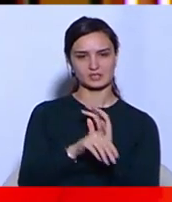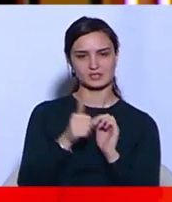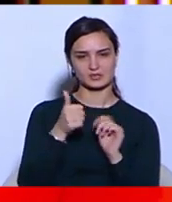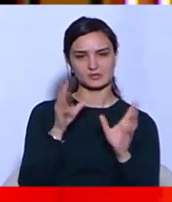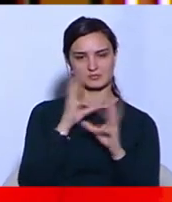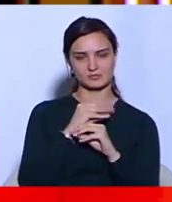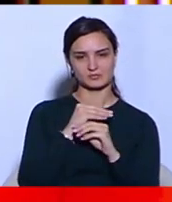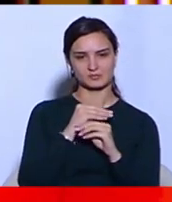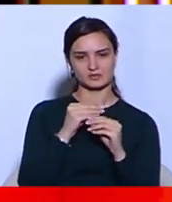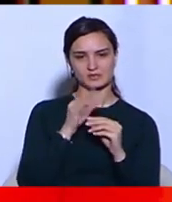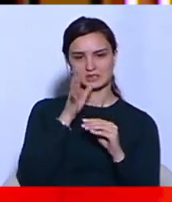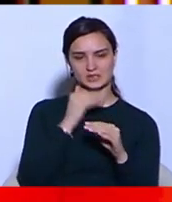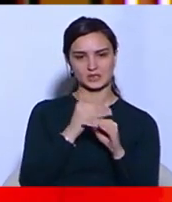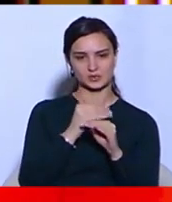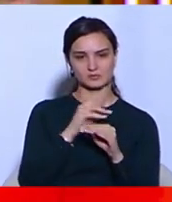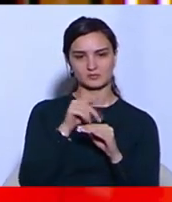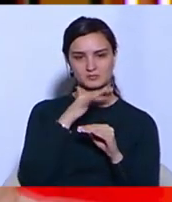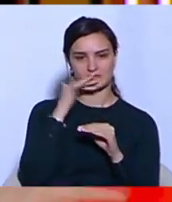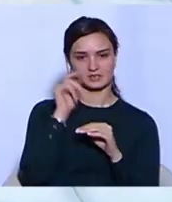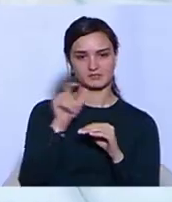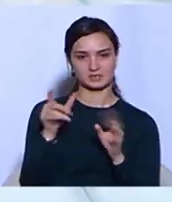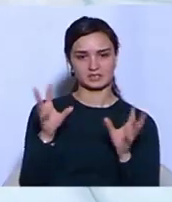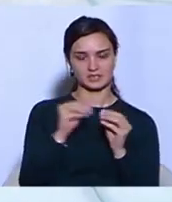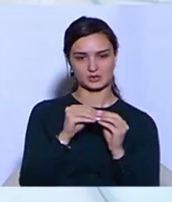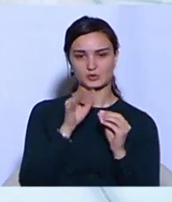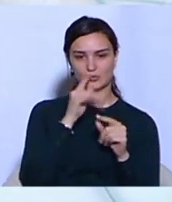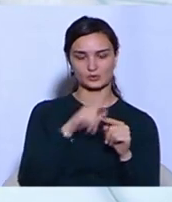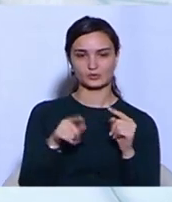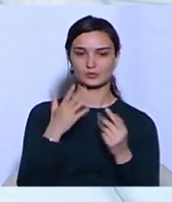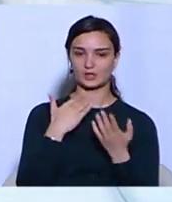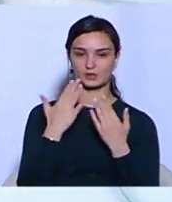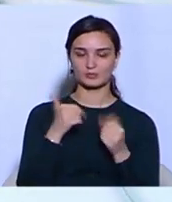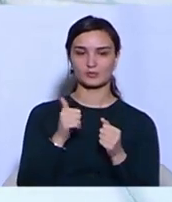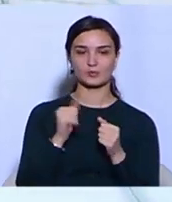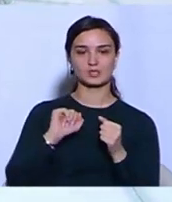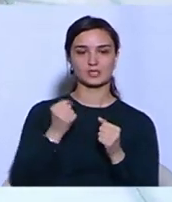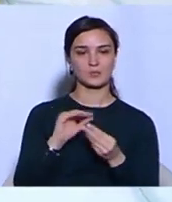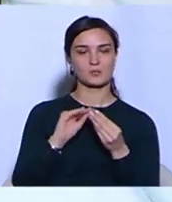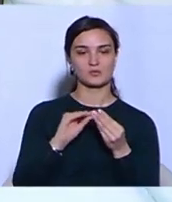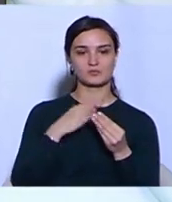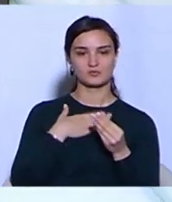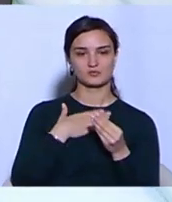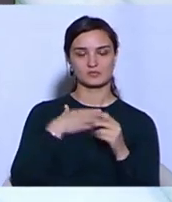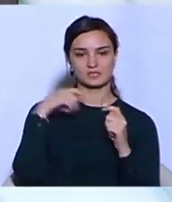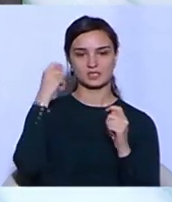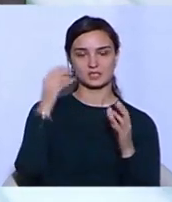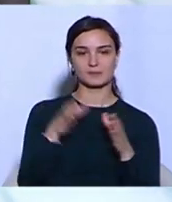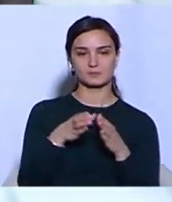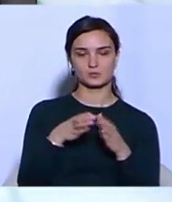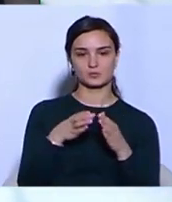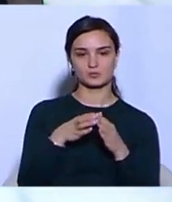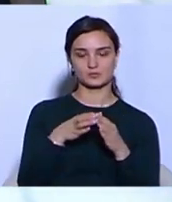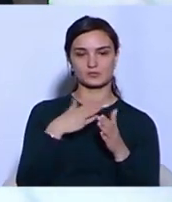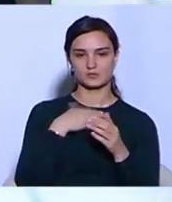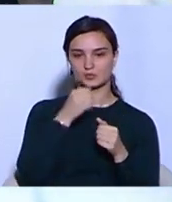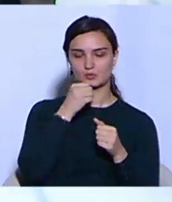როგორ მოახერხა თანატოლებთან და ბევრ ადამიანთან ერთდროულად ურთიერთობა, როგორ დაუმეგობრდა ჩვენს გადამღებ ჯგუფს და